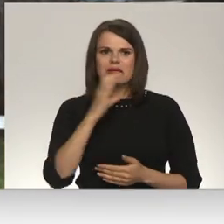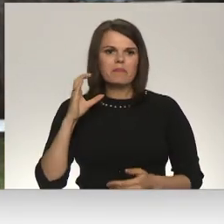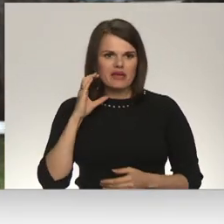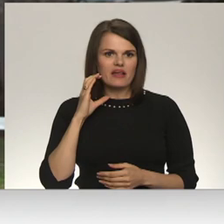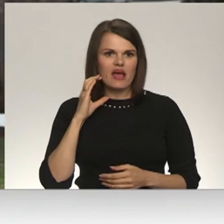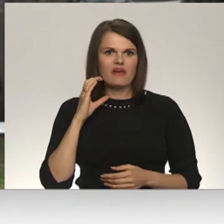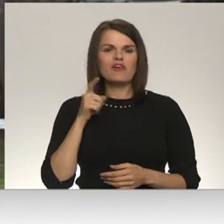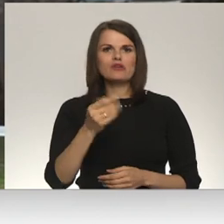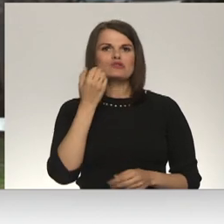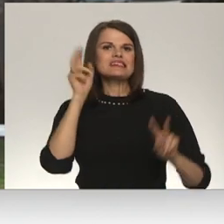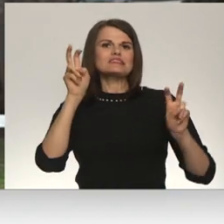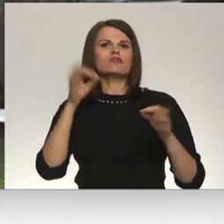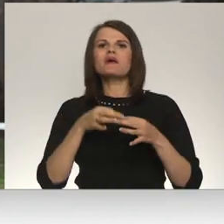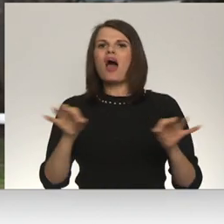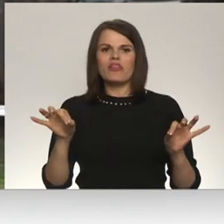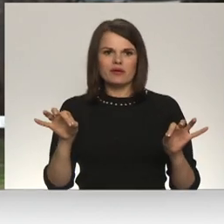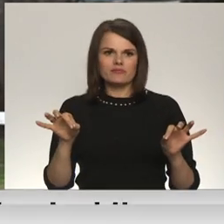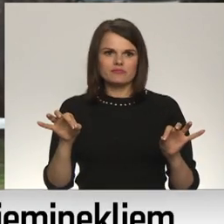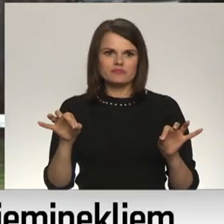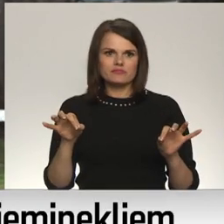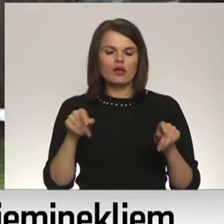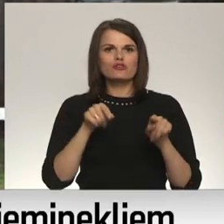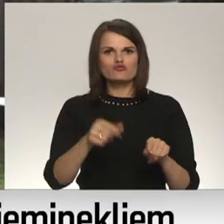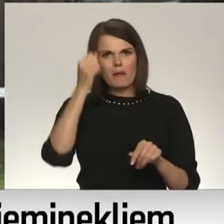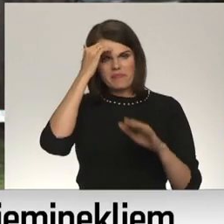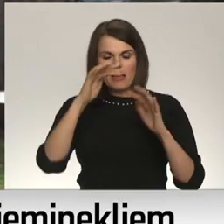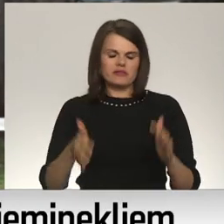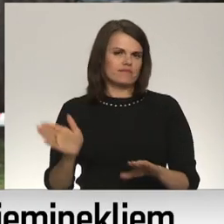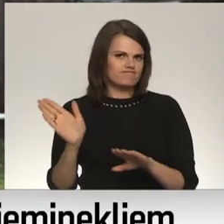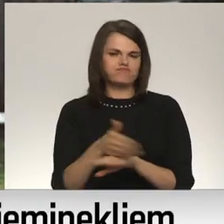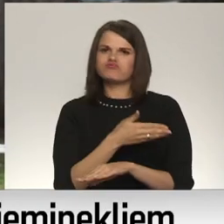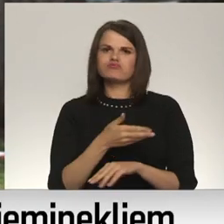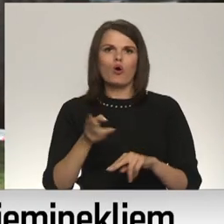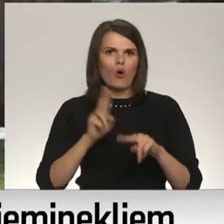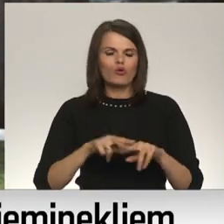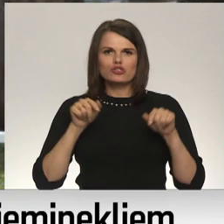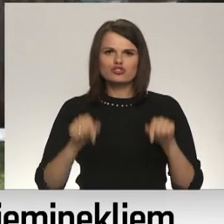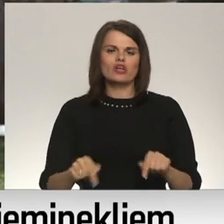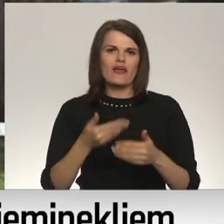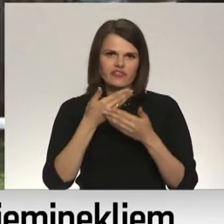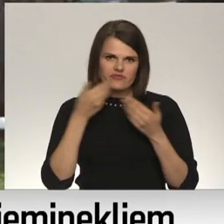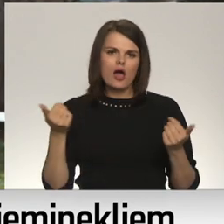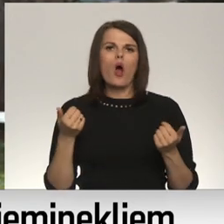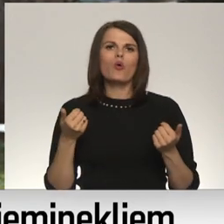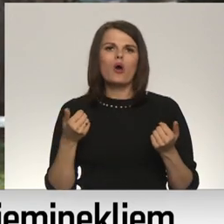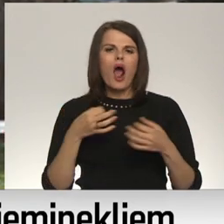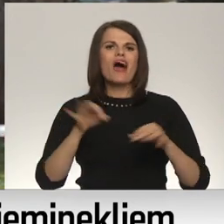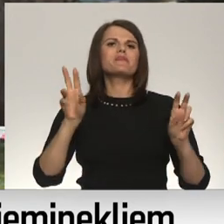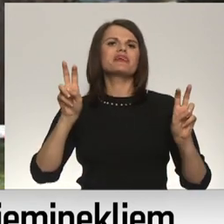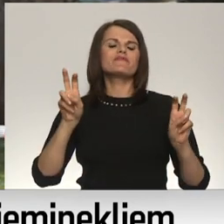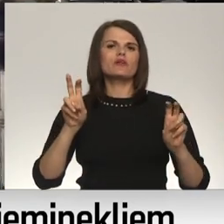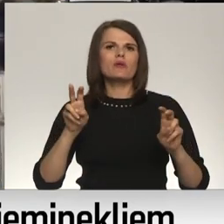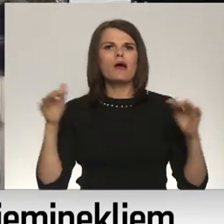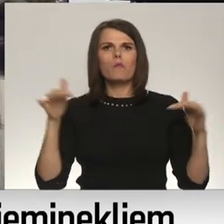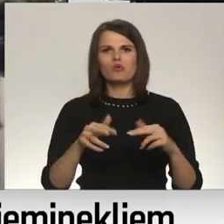saukt par atbrīvotājiem. Nav šeit atbrīvotāju pieminekļi un nav šeit atbrīvotāju kultas